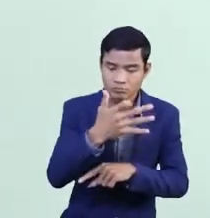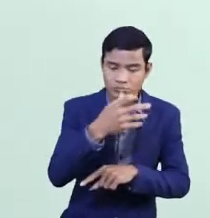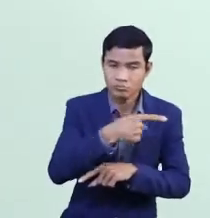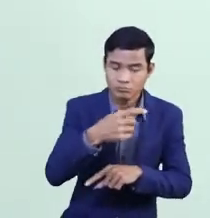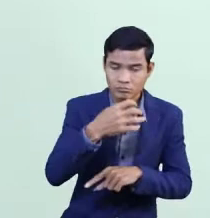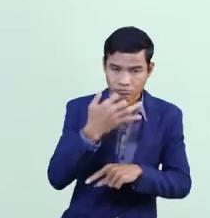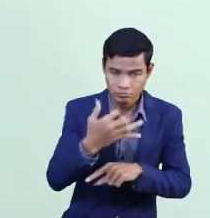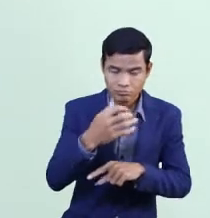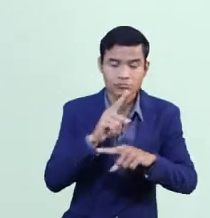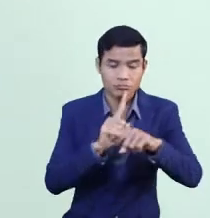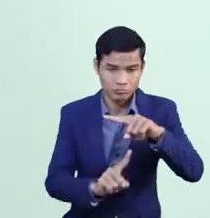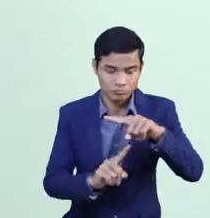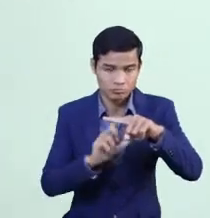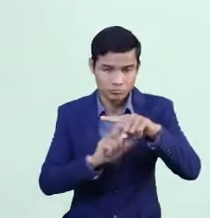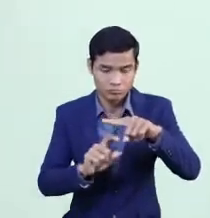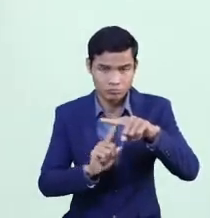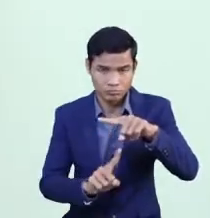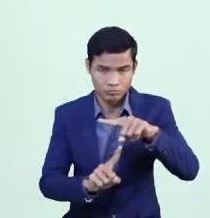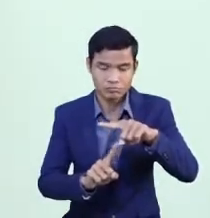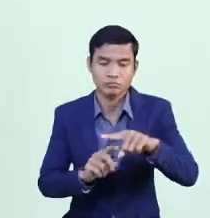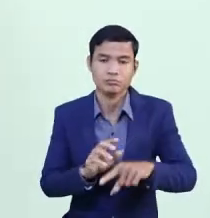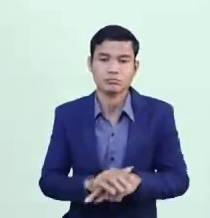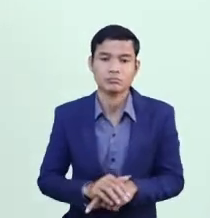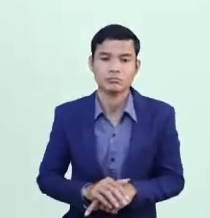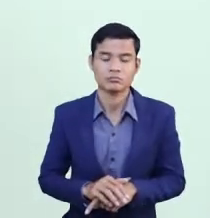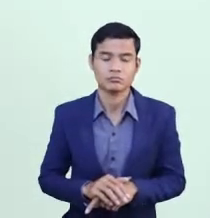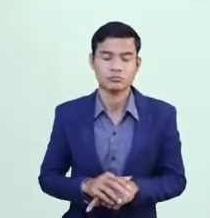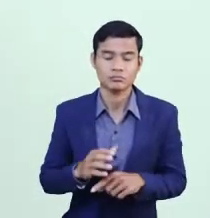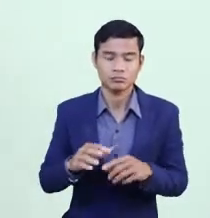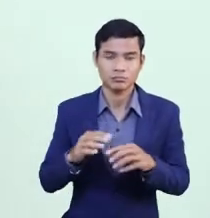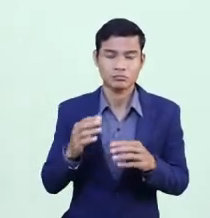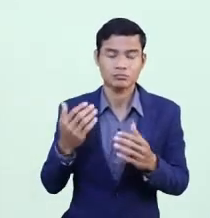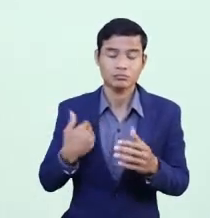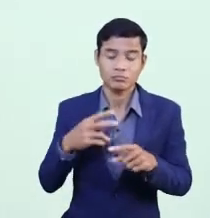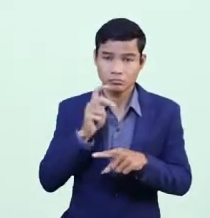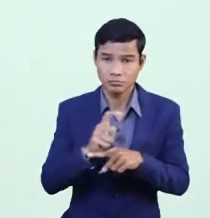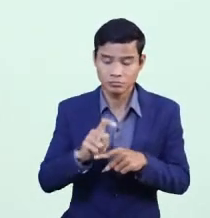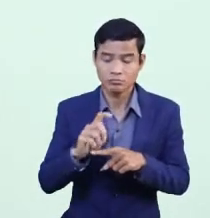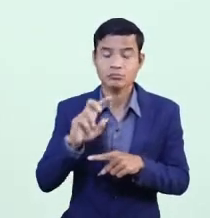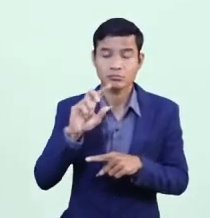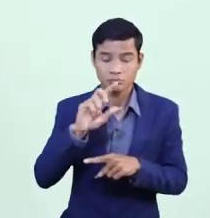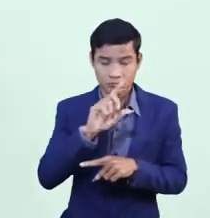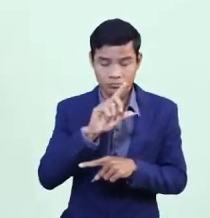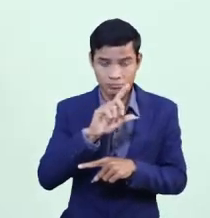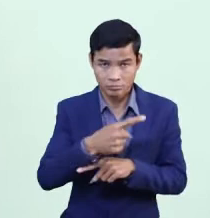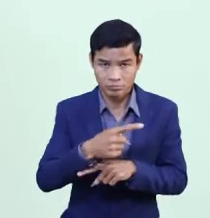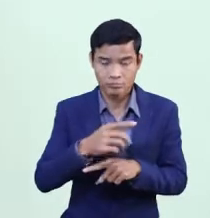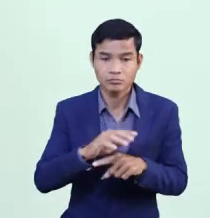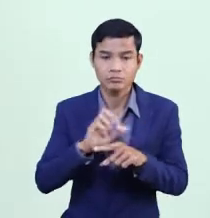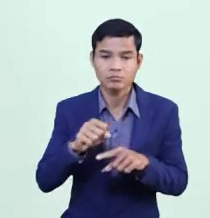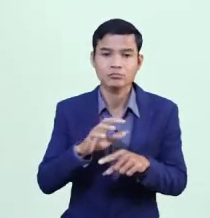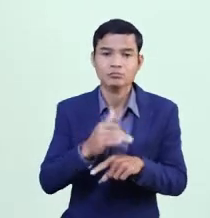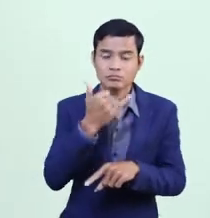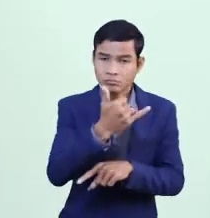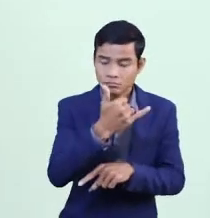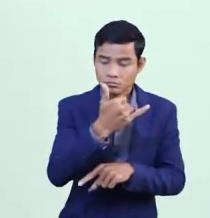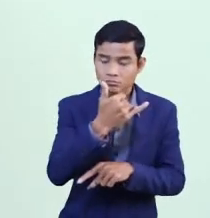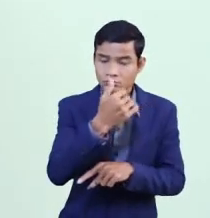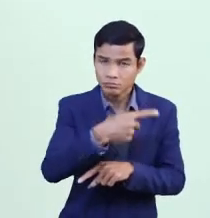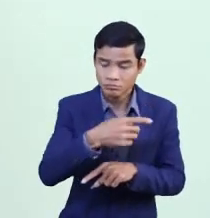chà nơi xa mùi dương xa xe lế mùi tỏ mà đọc tương bồn bằng mùi bồn đi chà mình là bảy đòi